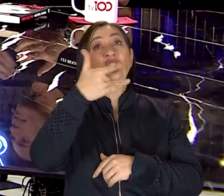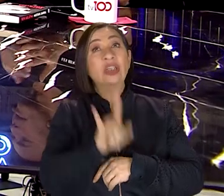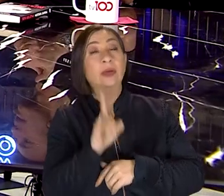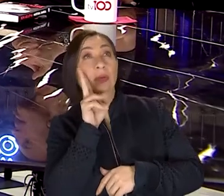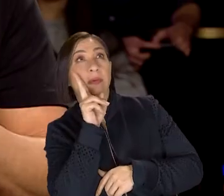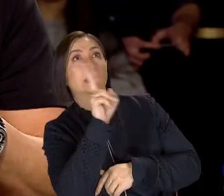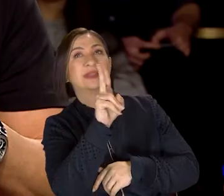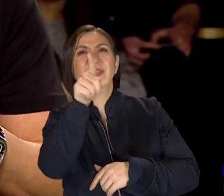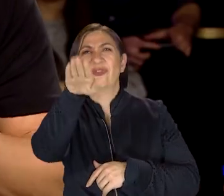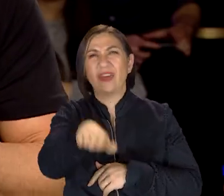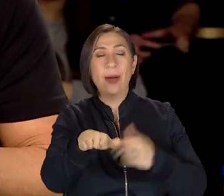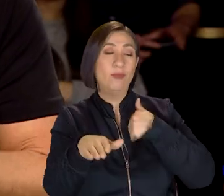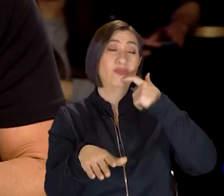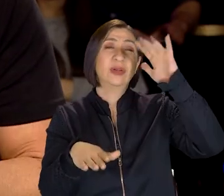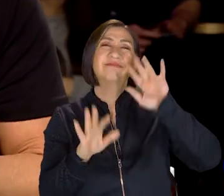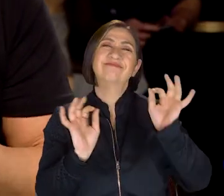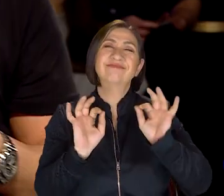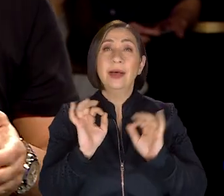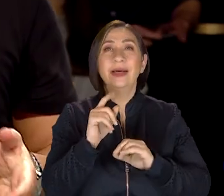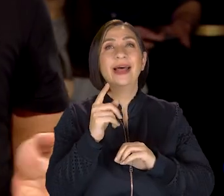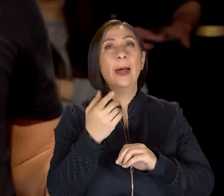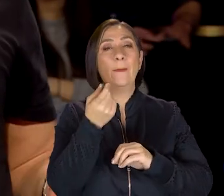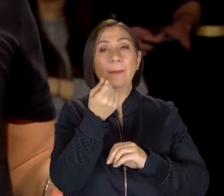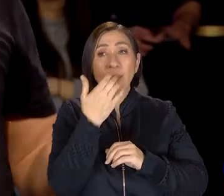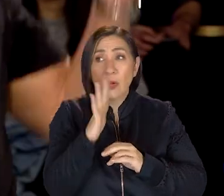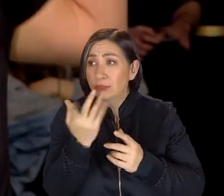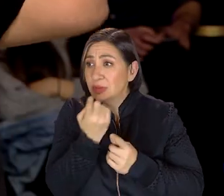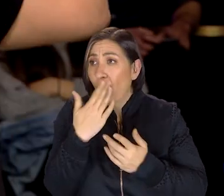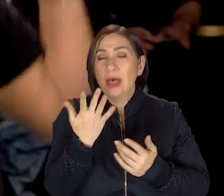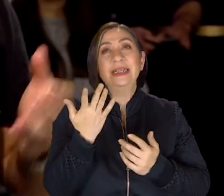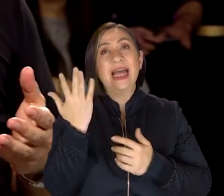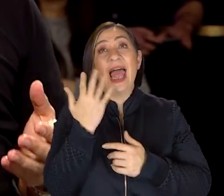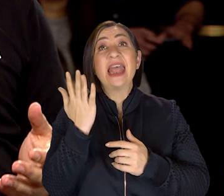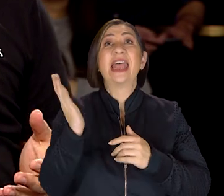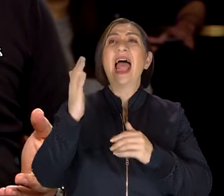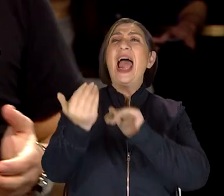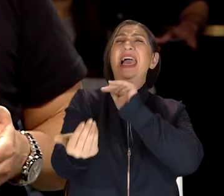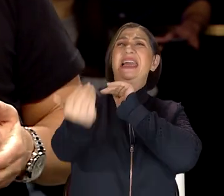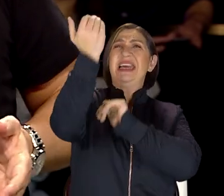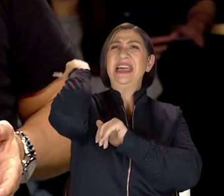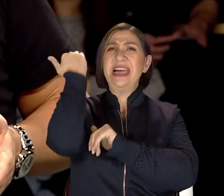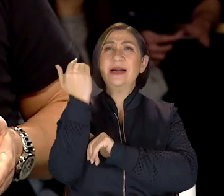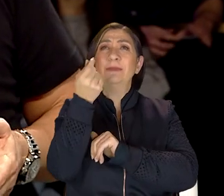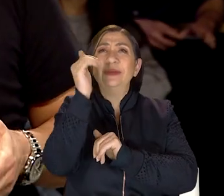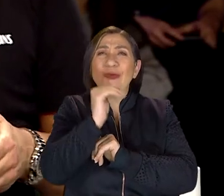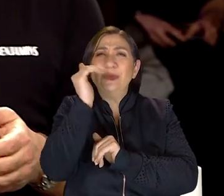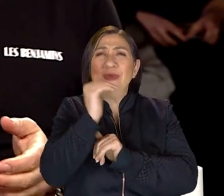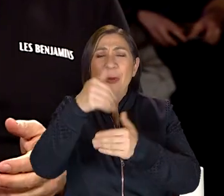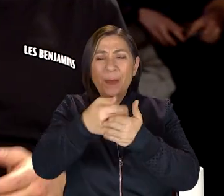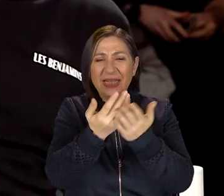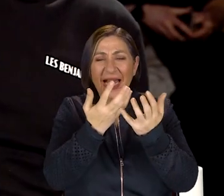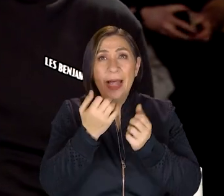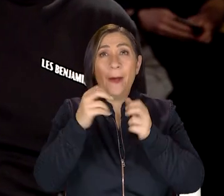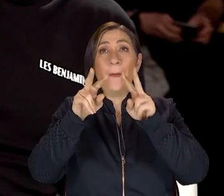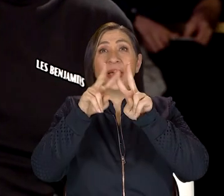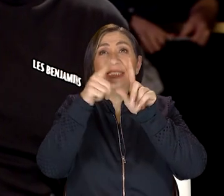gittik tabii. Küçük olduğunuz için ben sizden büyüğüm. Gittik biz tabii paramız pulumuz yok abi en yukarıda olabilecek en ucuz bilet Michael